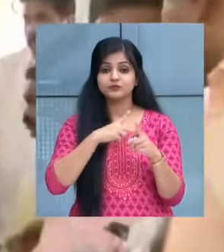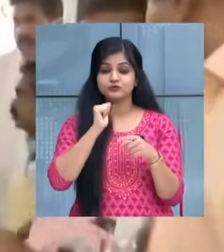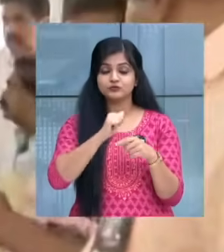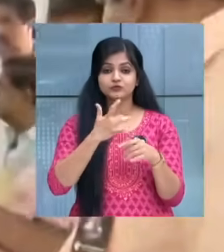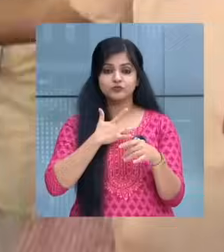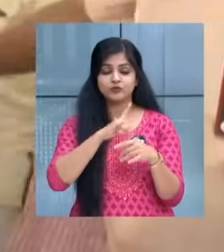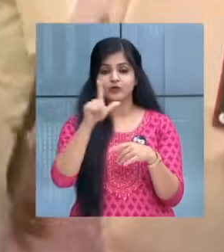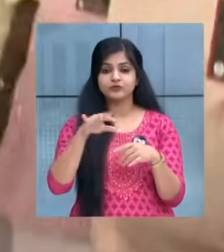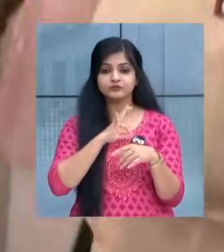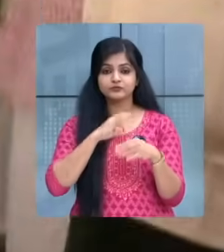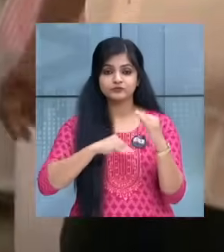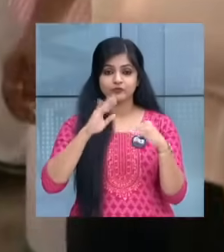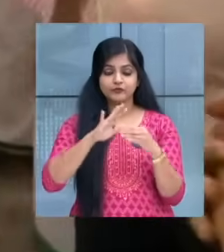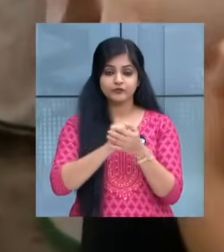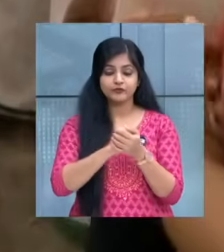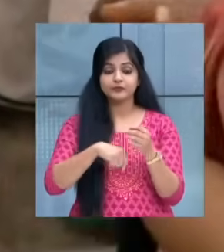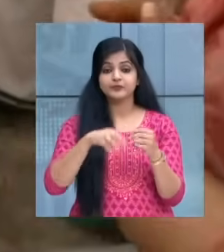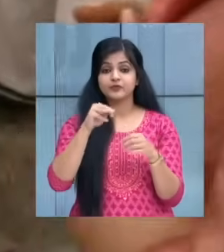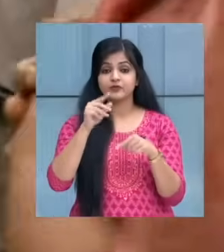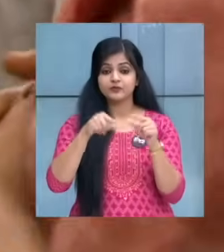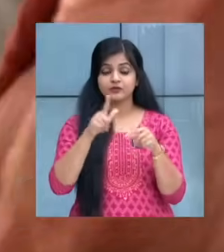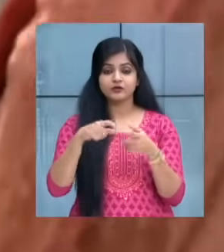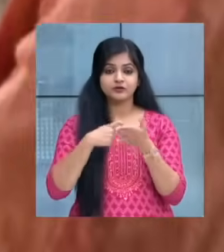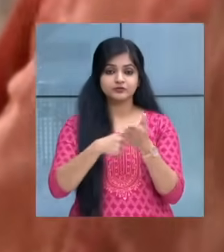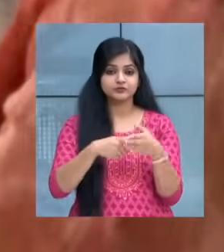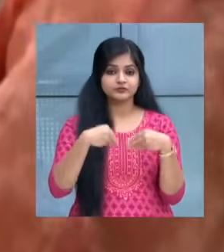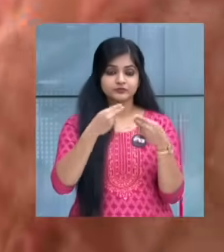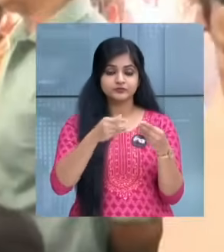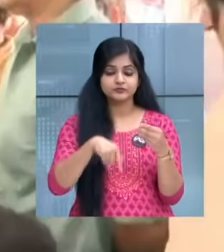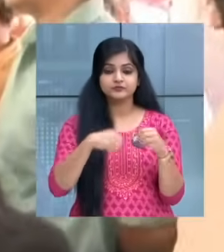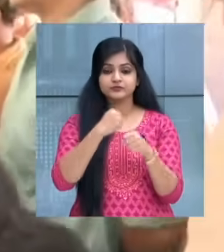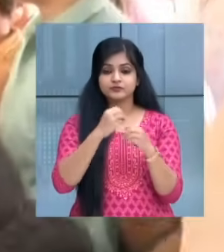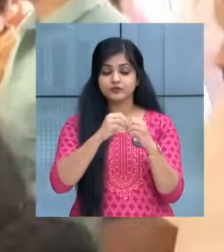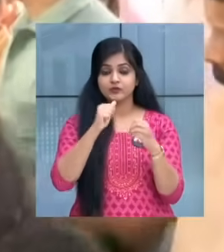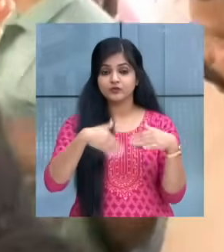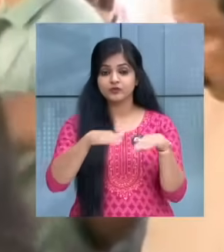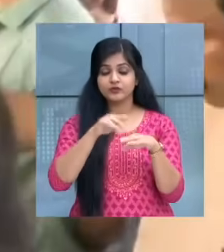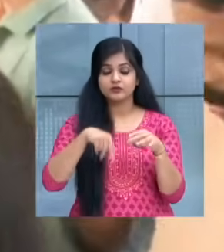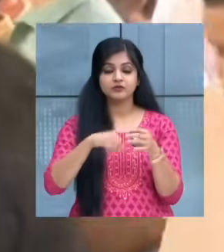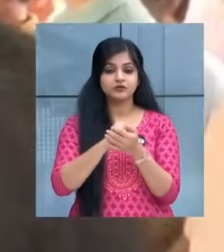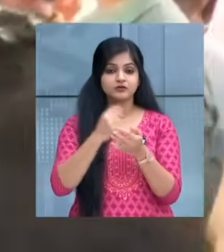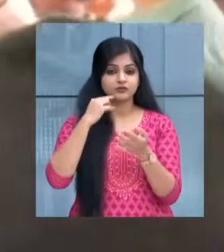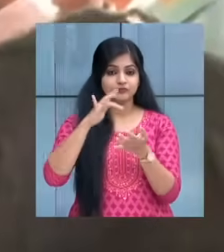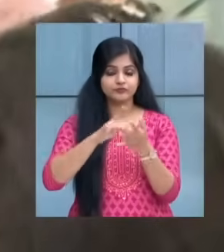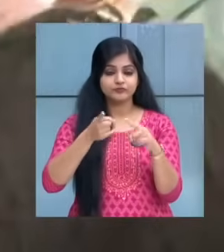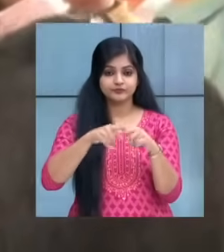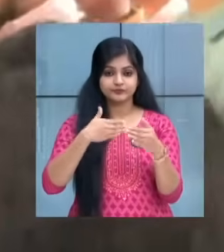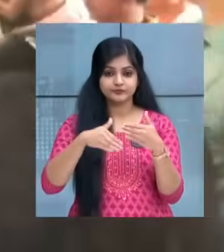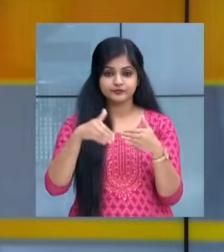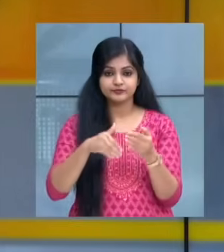അദ്ദേഹം. മലയാളികളുടെ പ്രിയപ്പെട്ട ഗാന്ധിമതി ബാലന് വിട ചൊല്ലുകയാണ് നാട്. അദ്ദേഹത്തിന്റെ സംസ്കാര ചടങ്ങ് തൈക്കാട് ശാന്തി കവാടത്തിൽ പുരോഗമിക്കുന്നു.